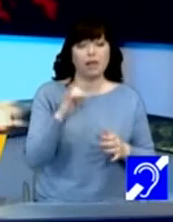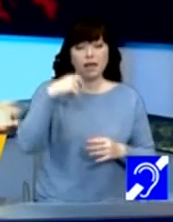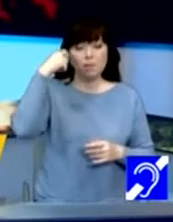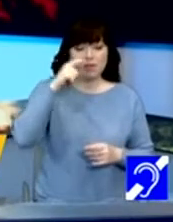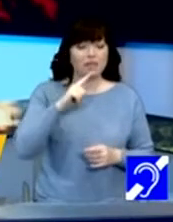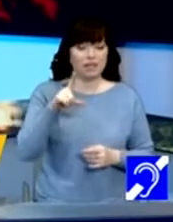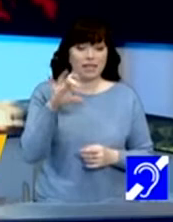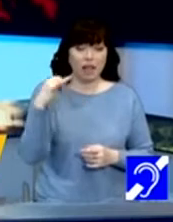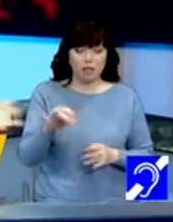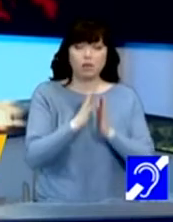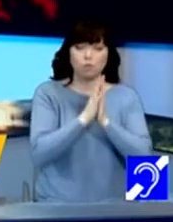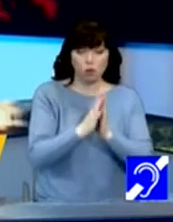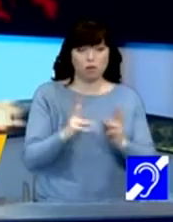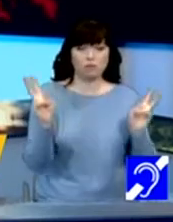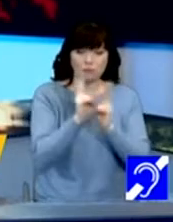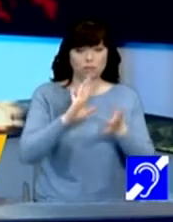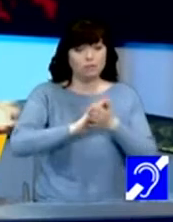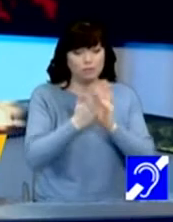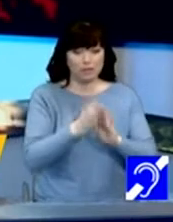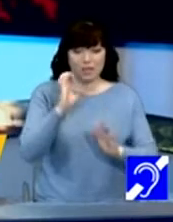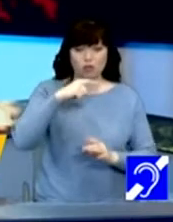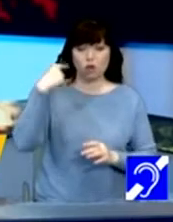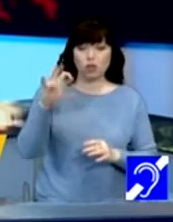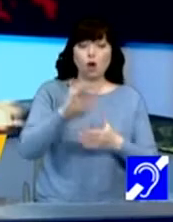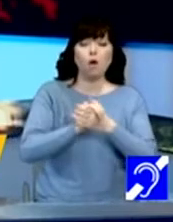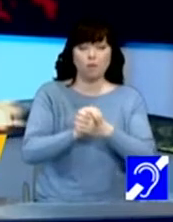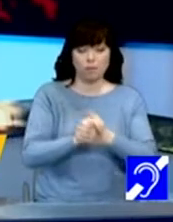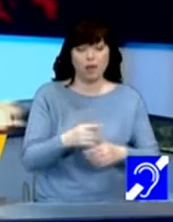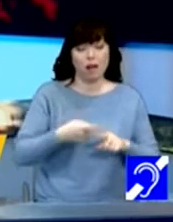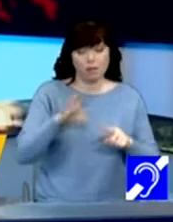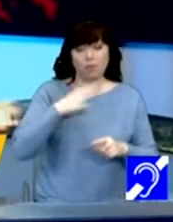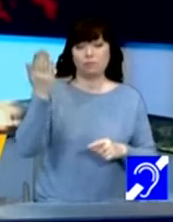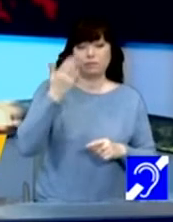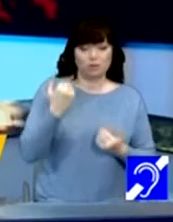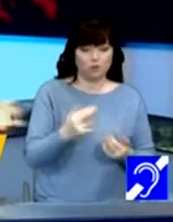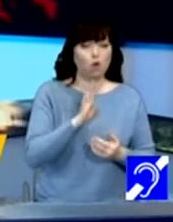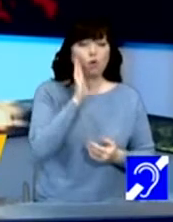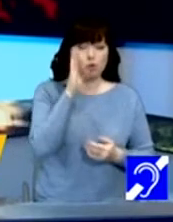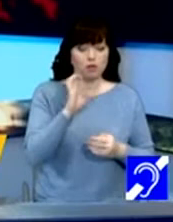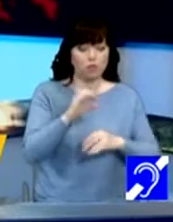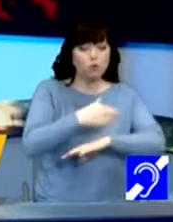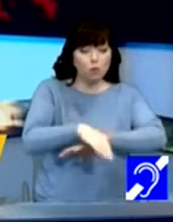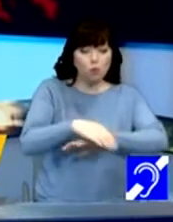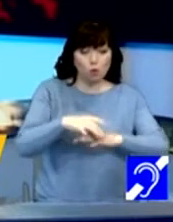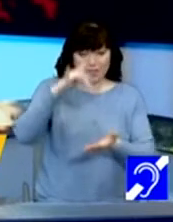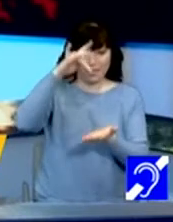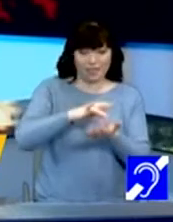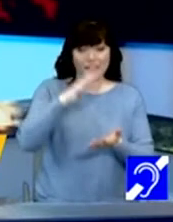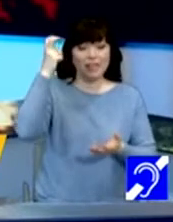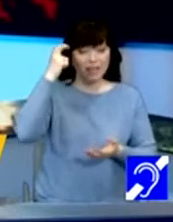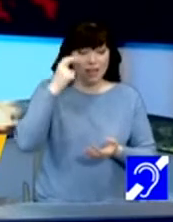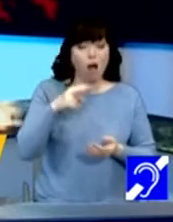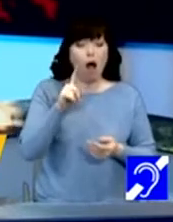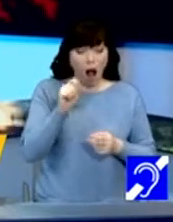Zelenski cere negocieri de pace cu liderul rus. Este mesajul transmis în această dimineață de pe străzile Kievului, în timp ce armata